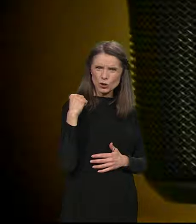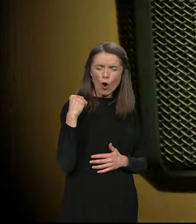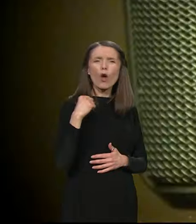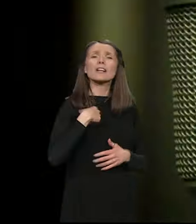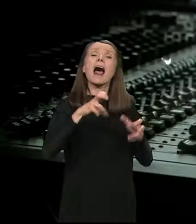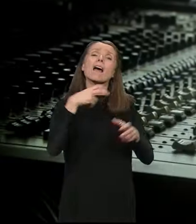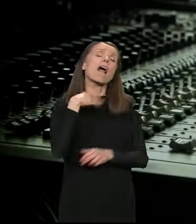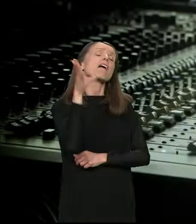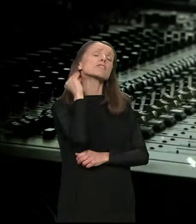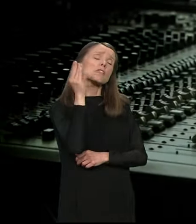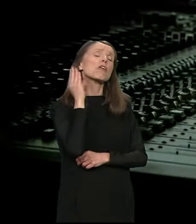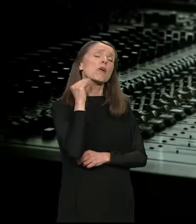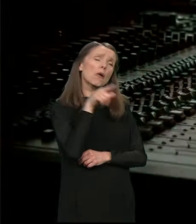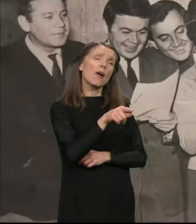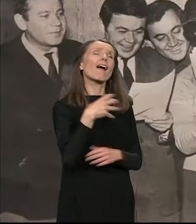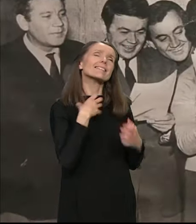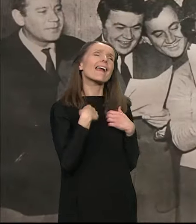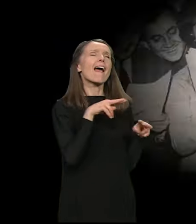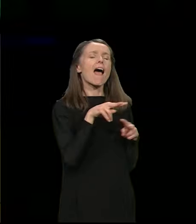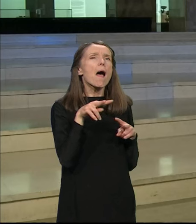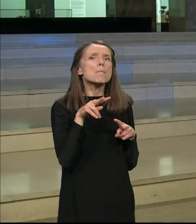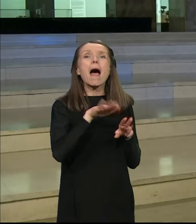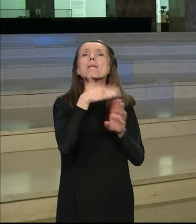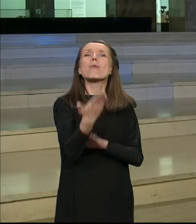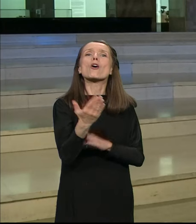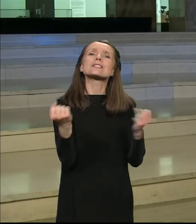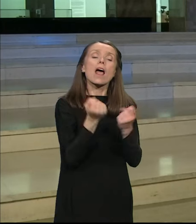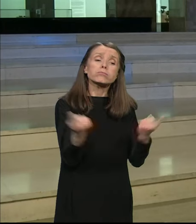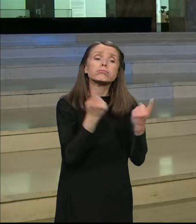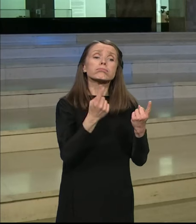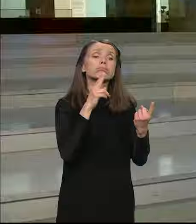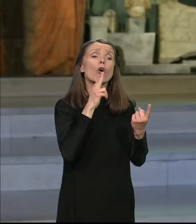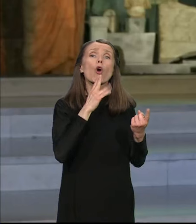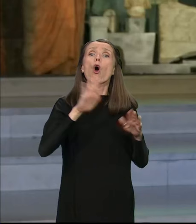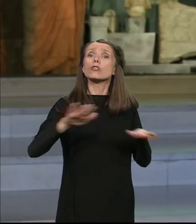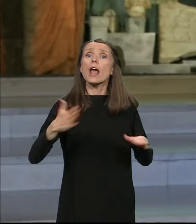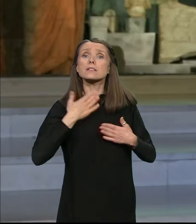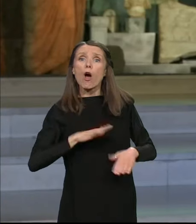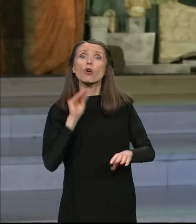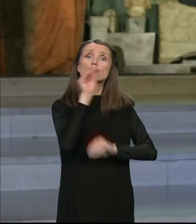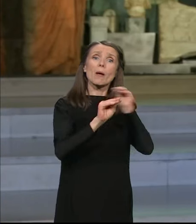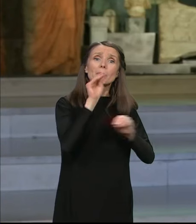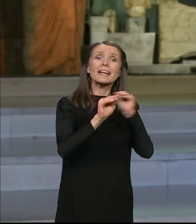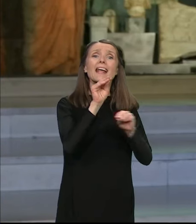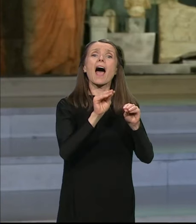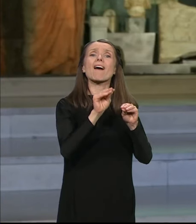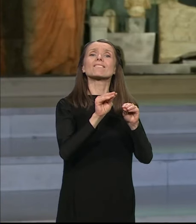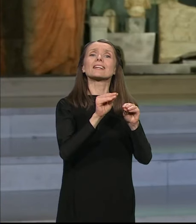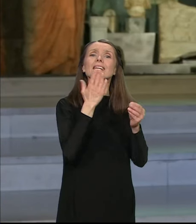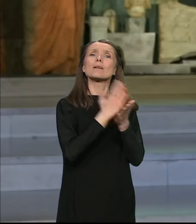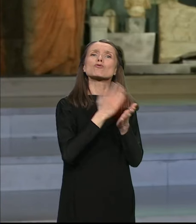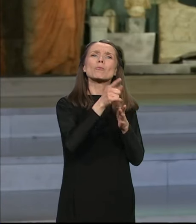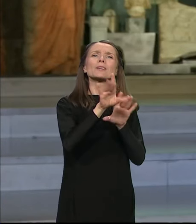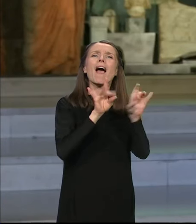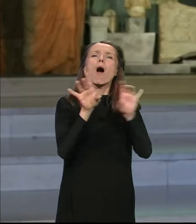takve radio igre dečije da se pravi audicija na radiju za decu, za